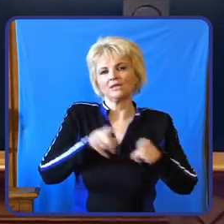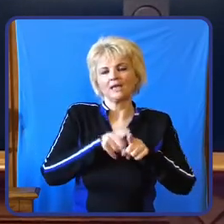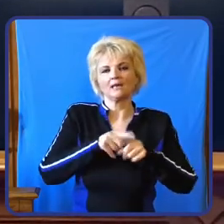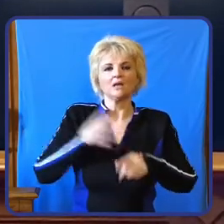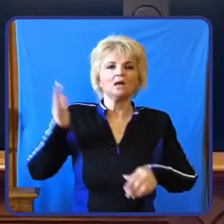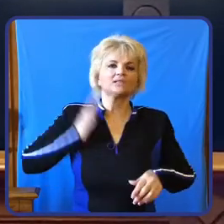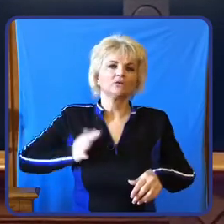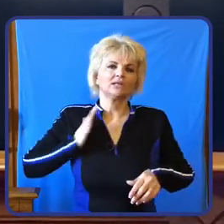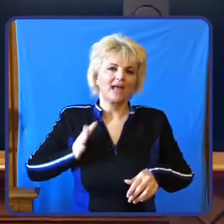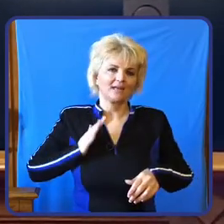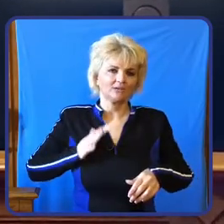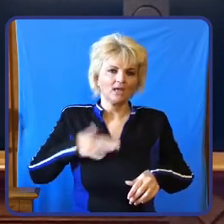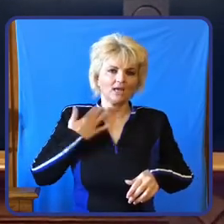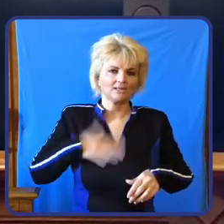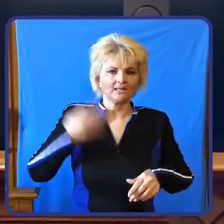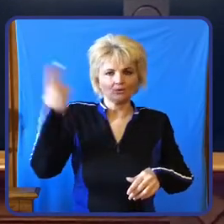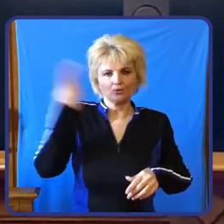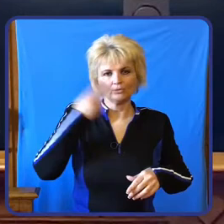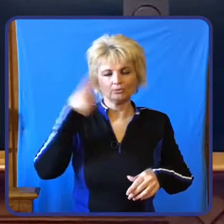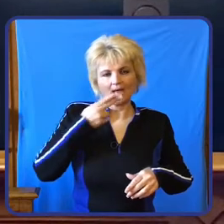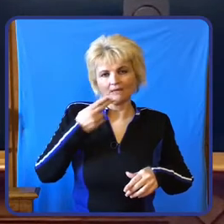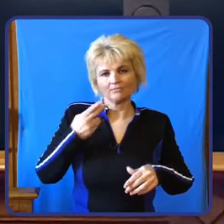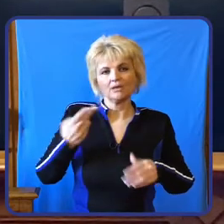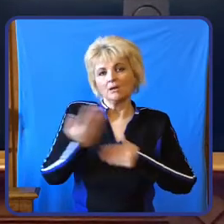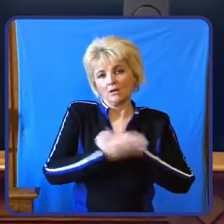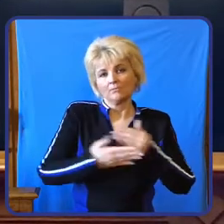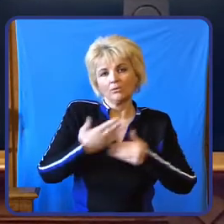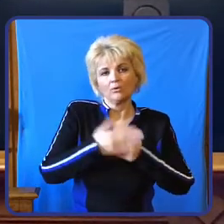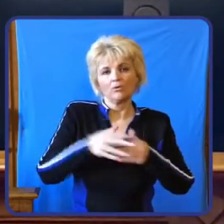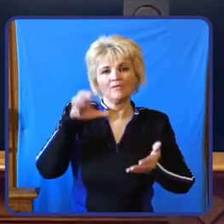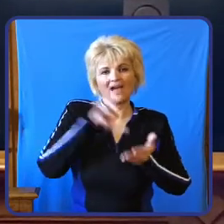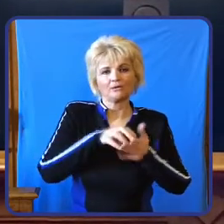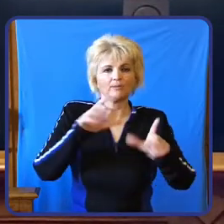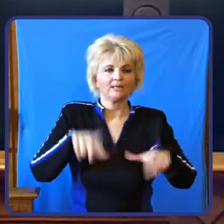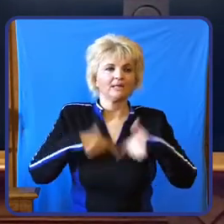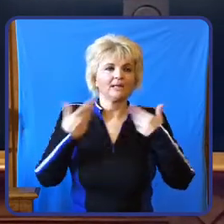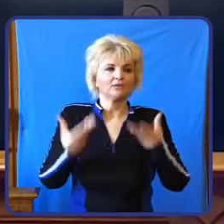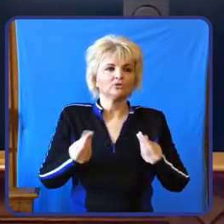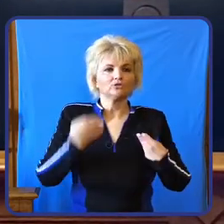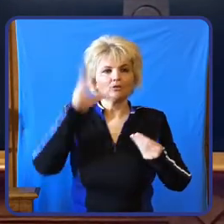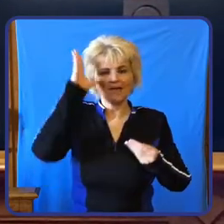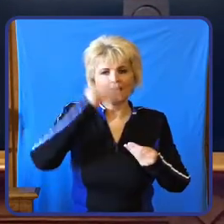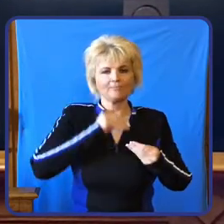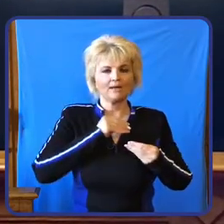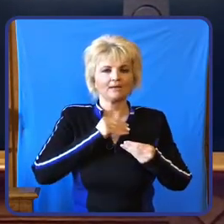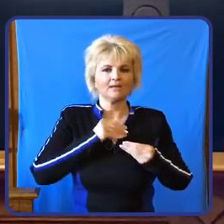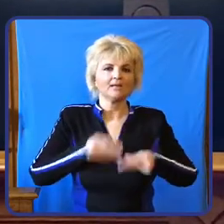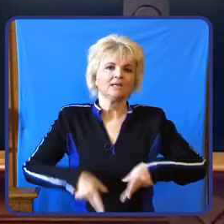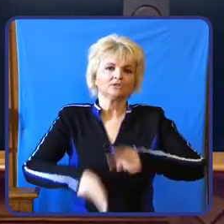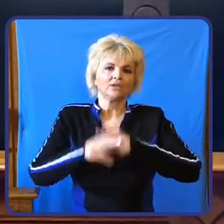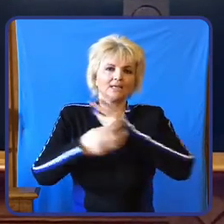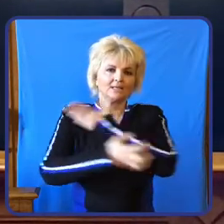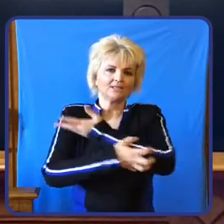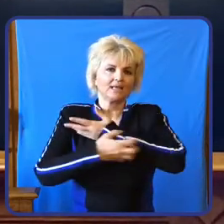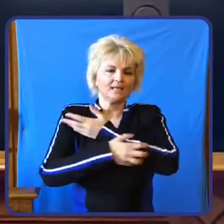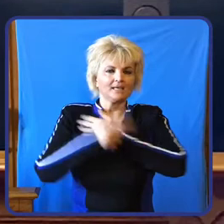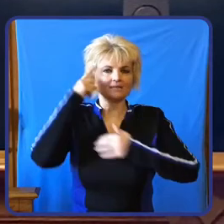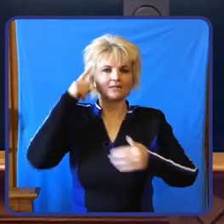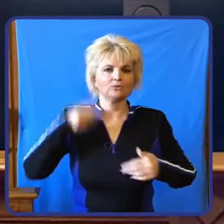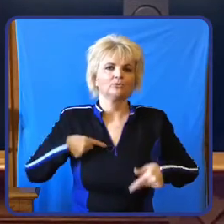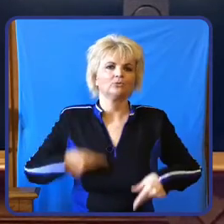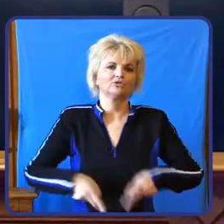szolidáris, szeretett kultúrájára épülő városban élek, ahol ilyen sok ember járul hozzá ahhoz, hogy a szegényeknek tudjunk